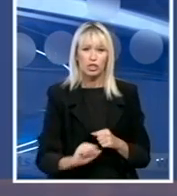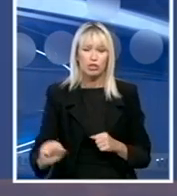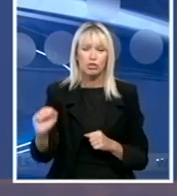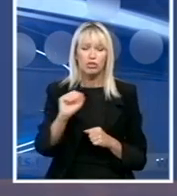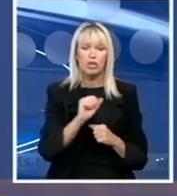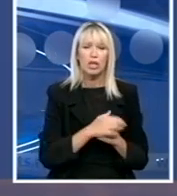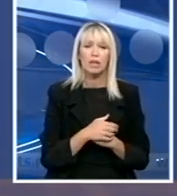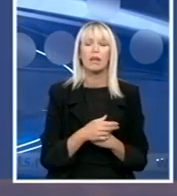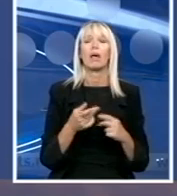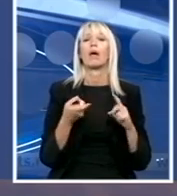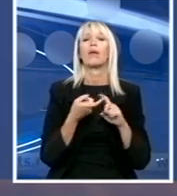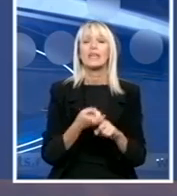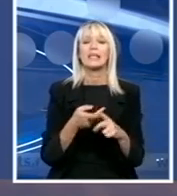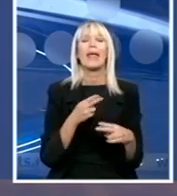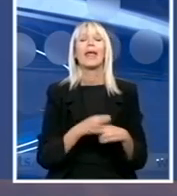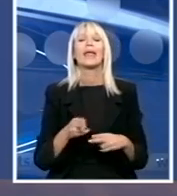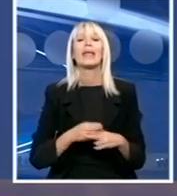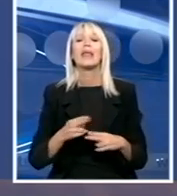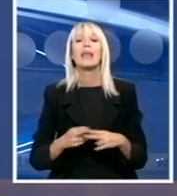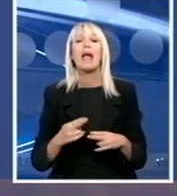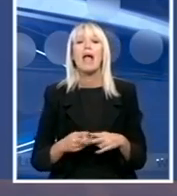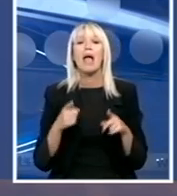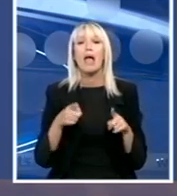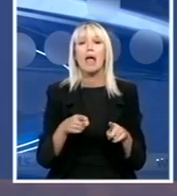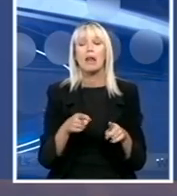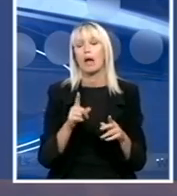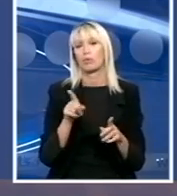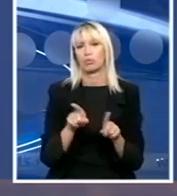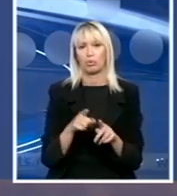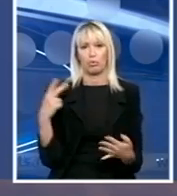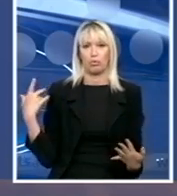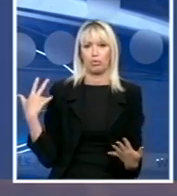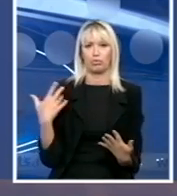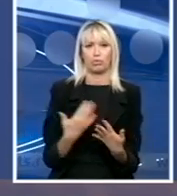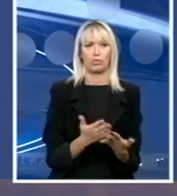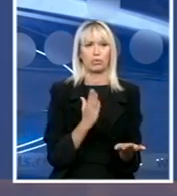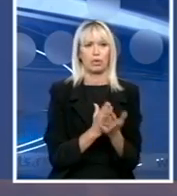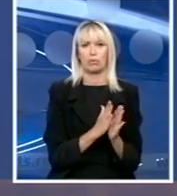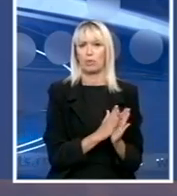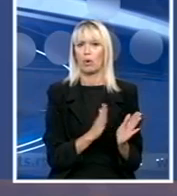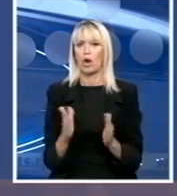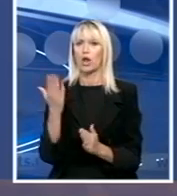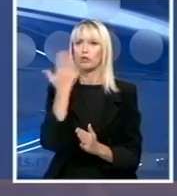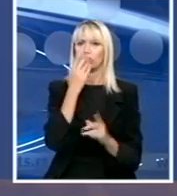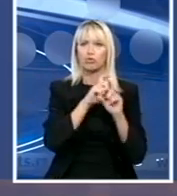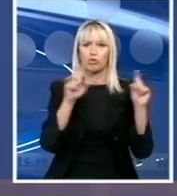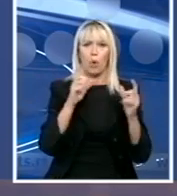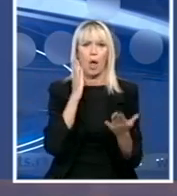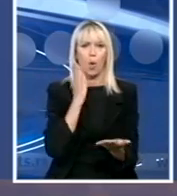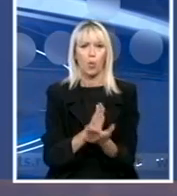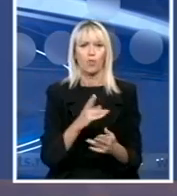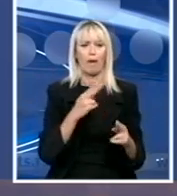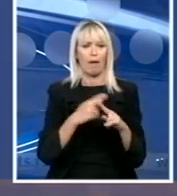Kada su u pitanju higijenske mere, one su se poštovale i do sada, škole su se uvek čistile, sada će se na